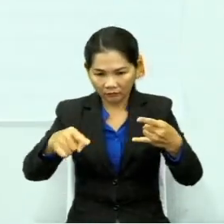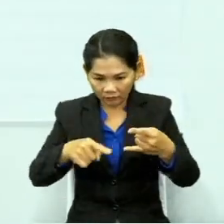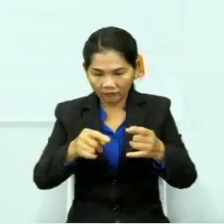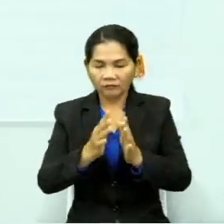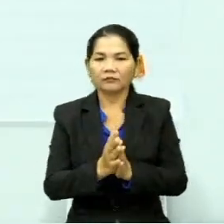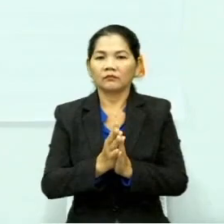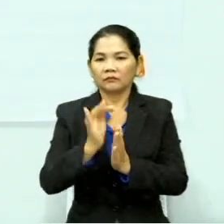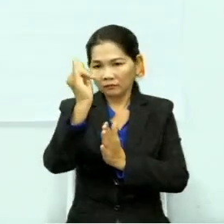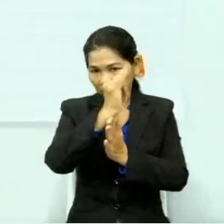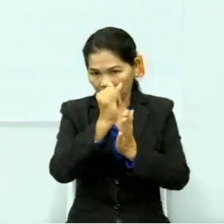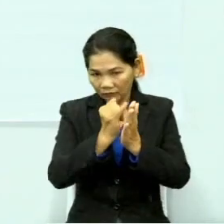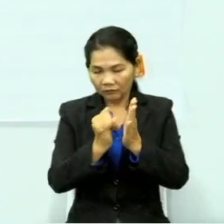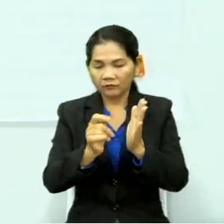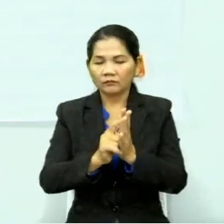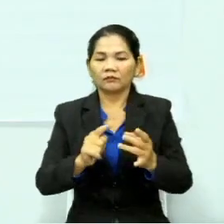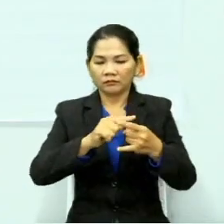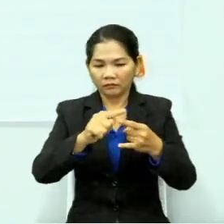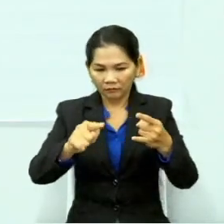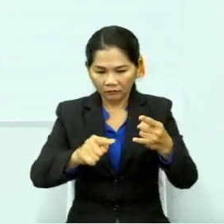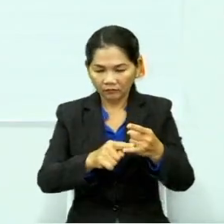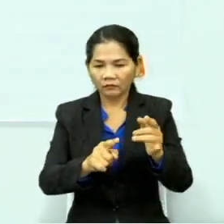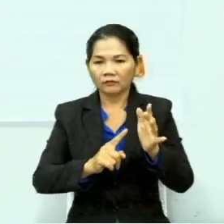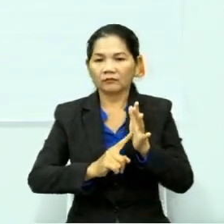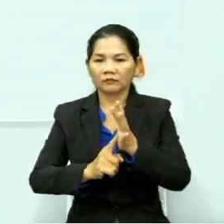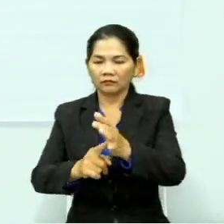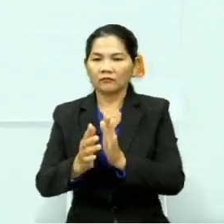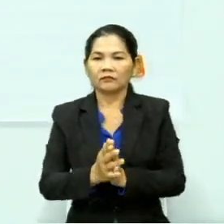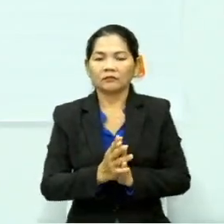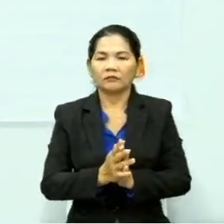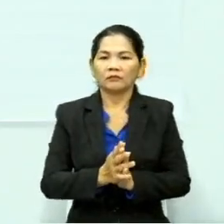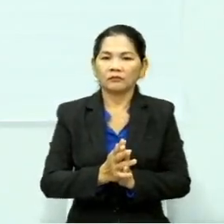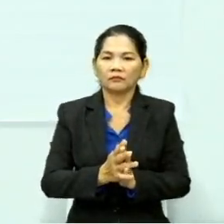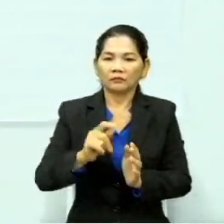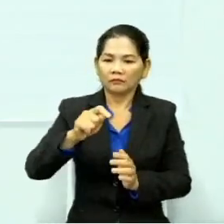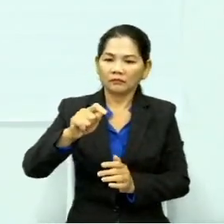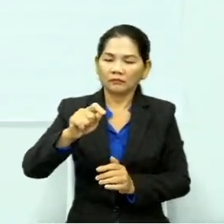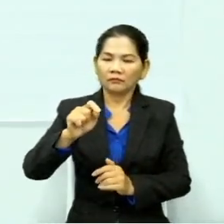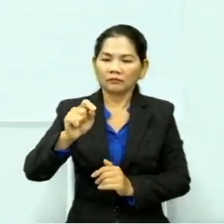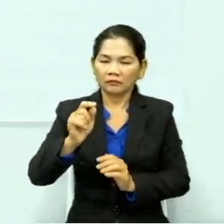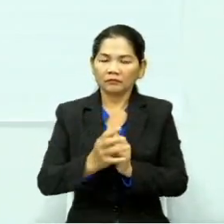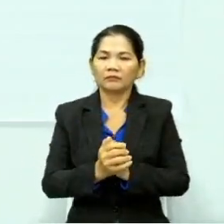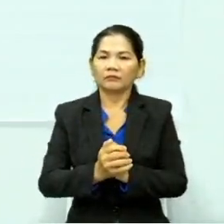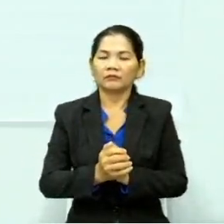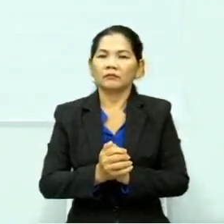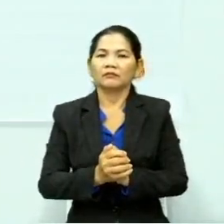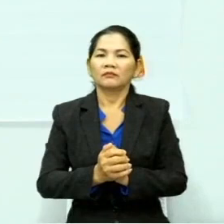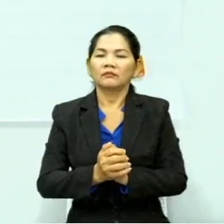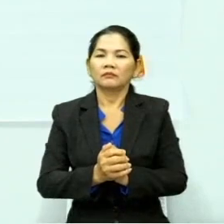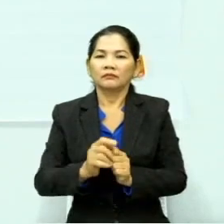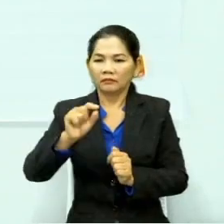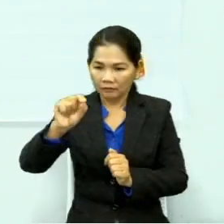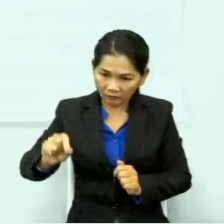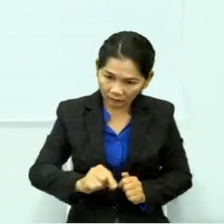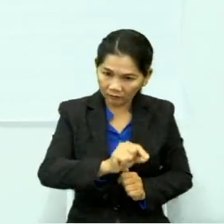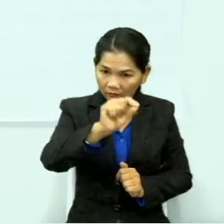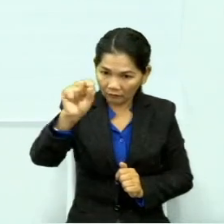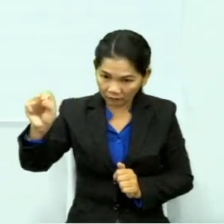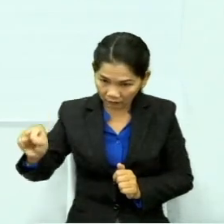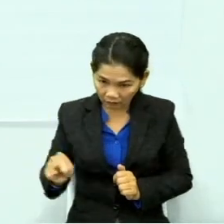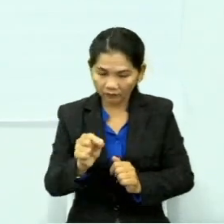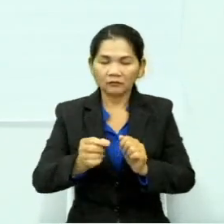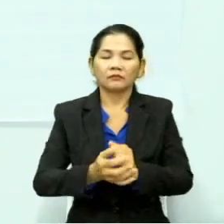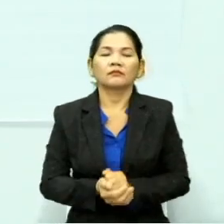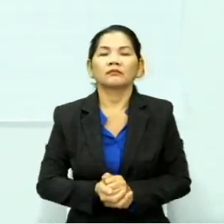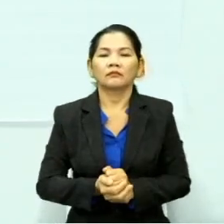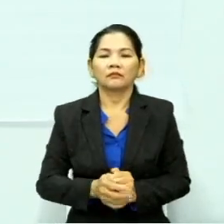viết ao mùl ưu tỉ hó vùng phân này càng ngào chà mà chắc có vùng phân này càng ngào lắm chà cứ mình này tha cứ dừng vùng